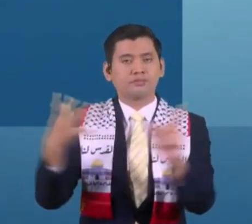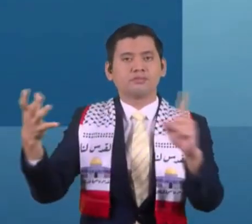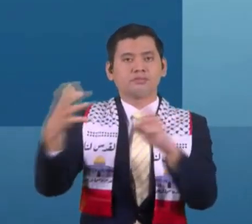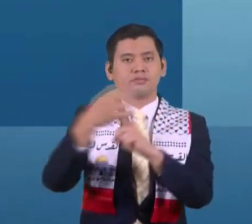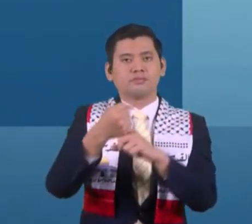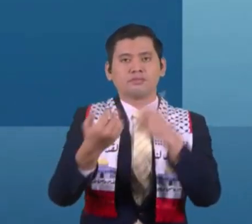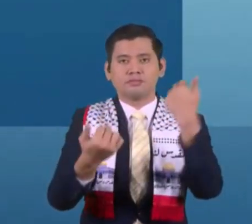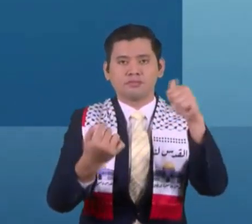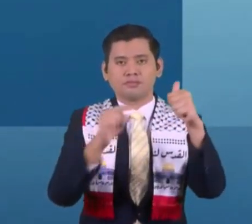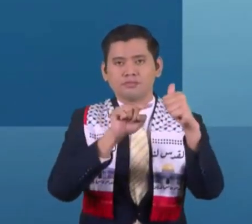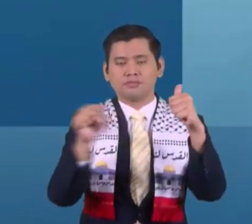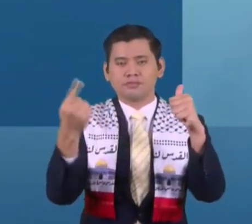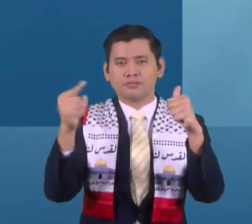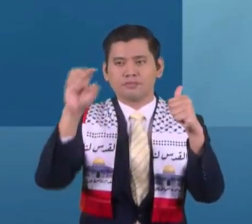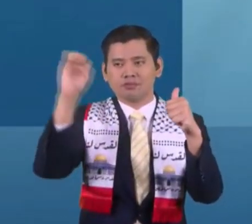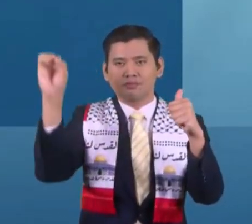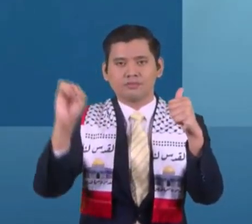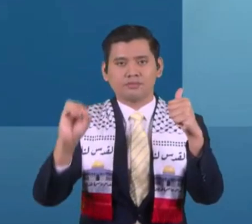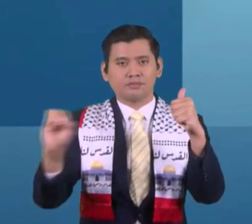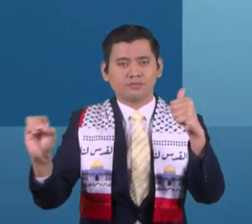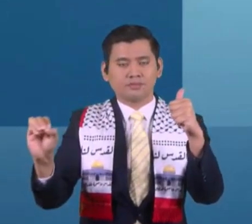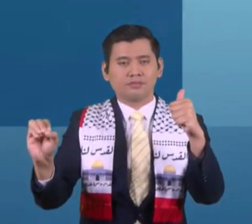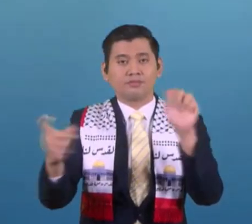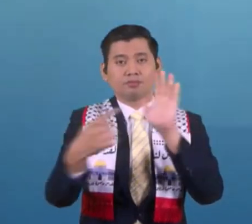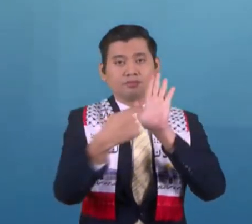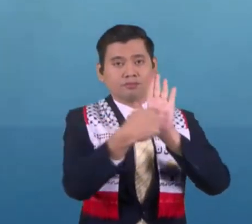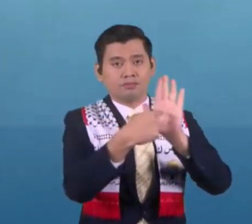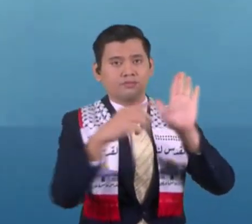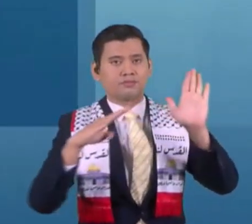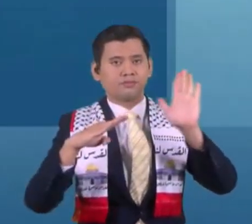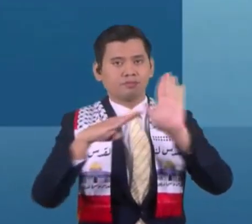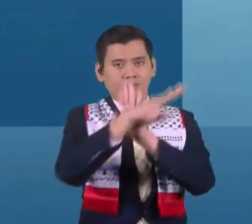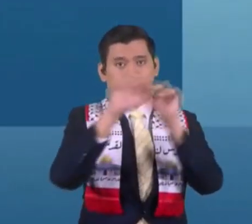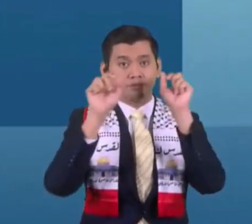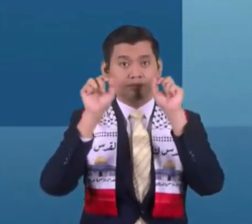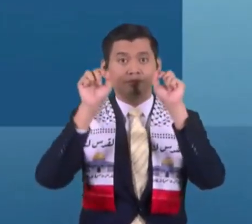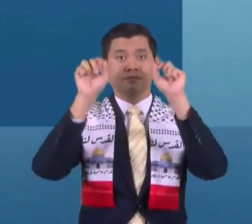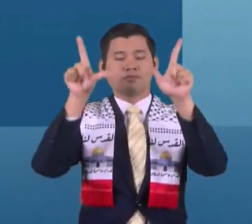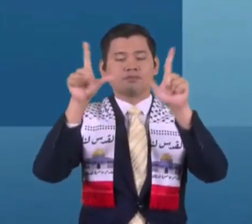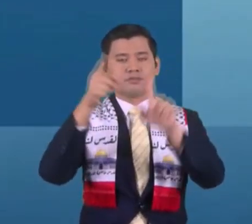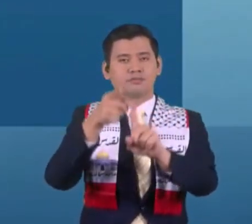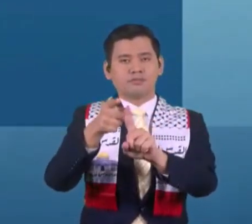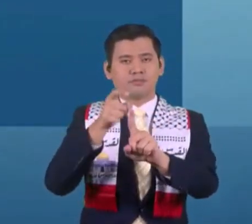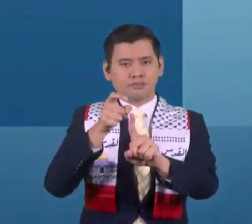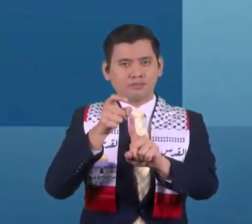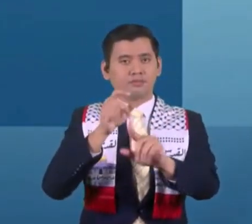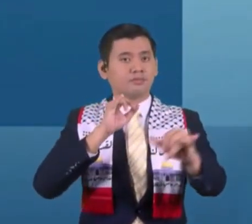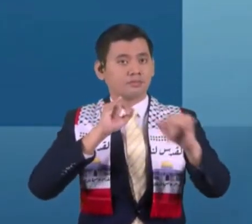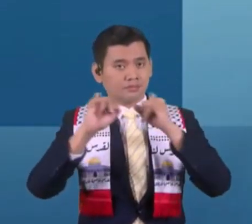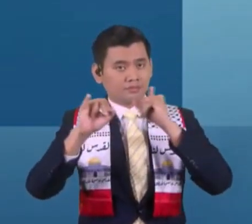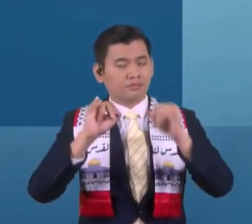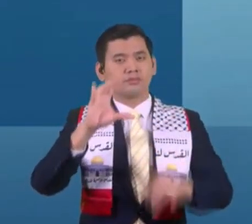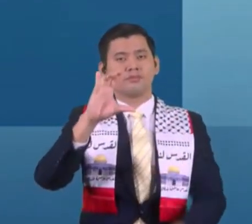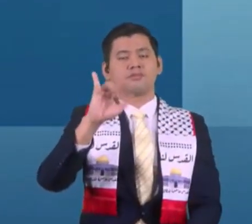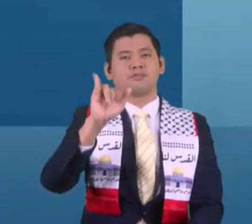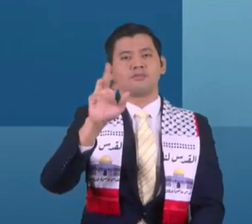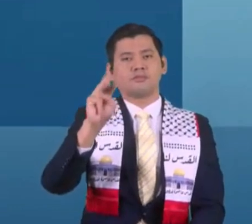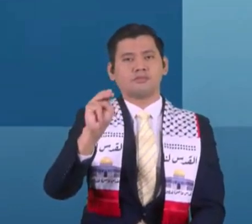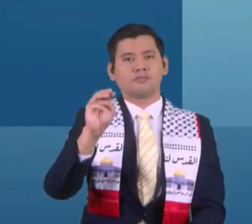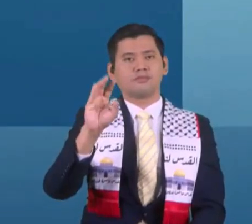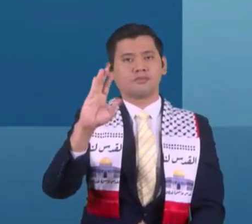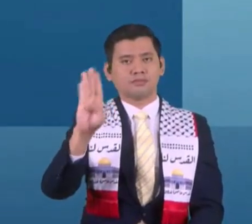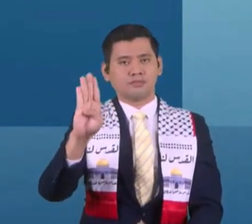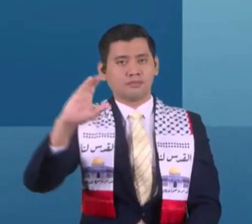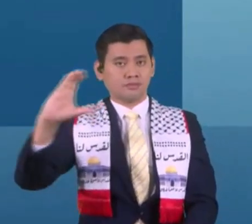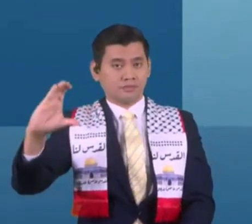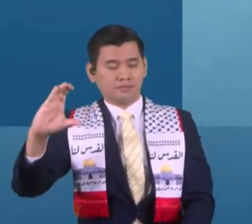capai 10 hingga 11% yang disifatkan sebagai peningkatan mengejutkan. Menerusi wawancara bersama CNBC, beliau